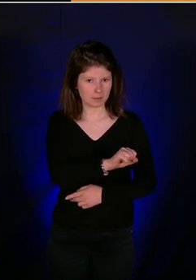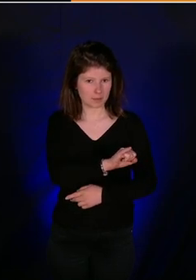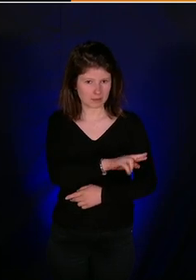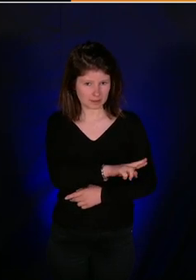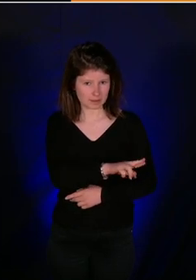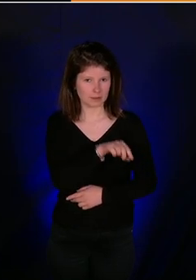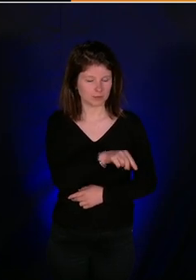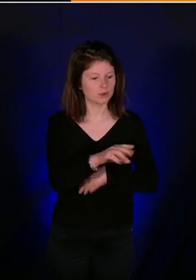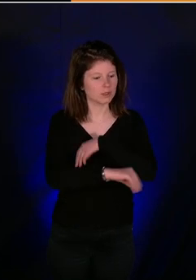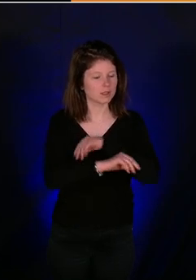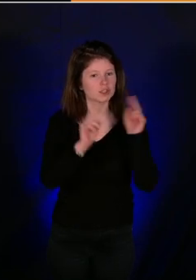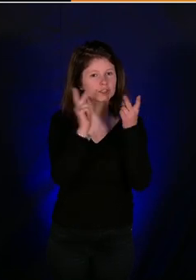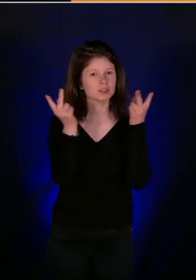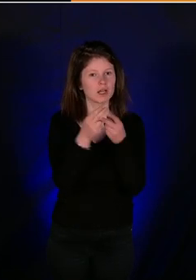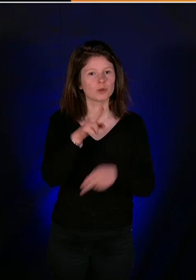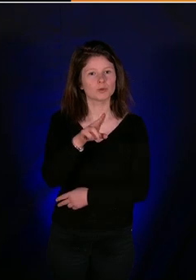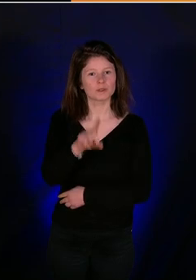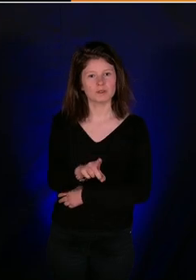Manche.